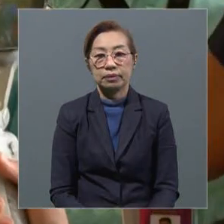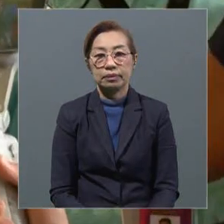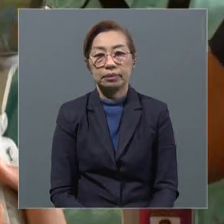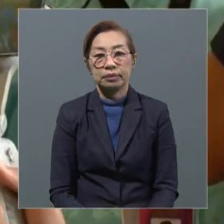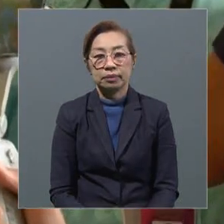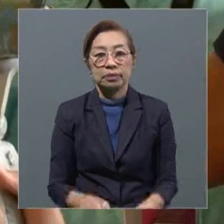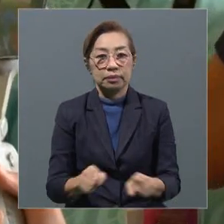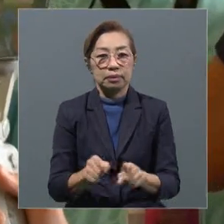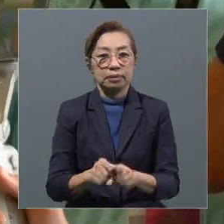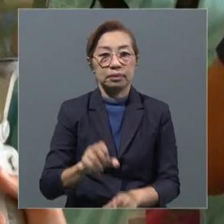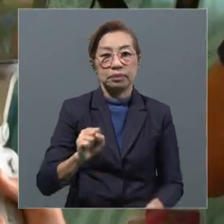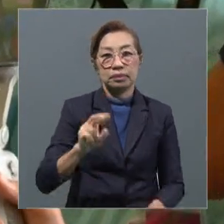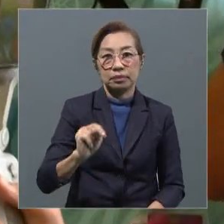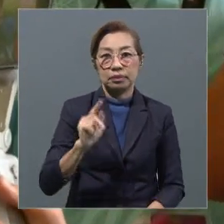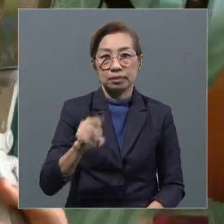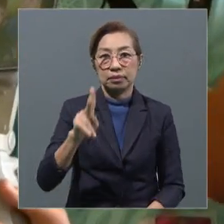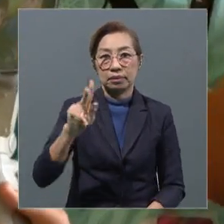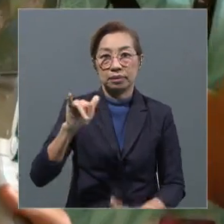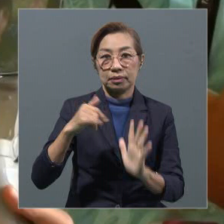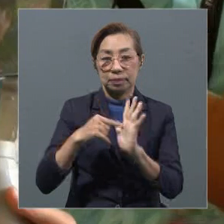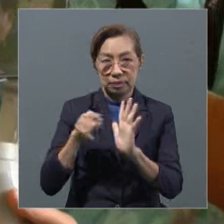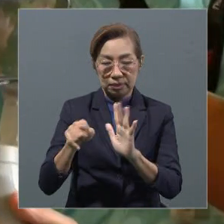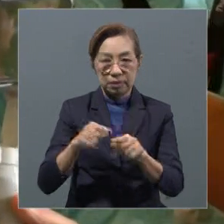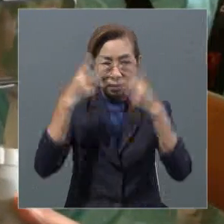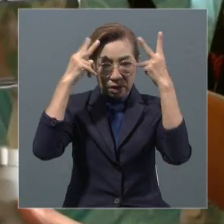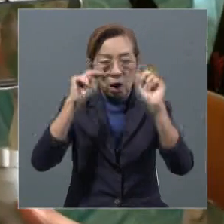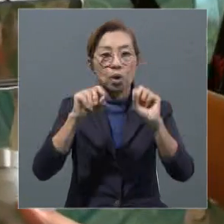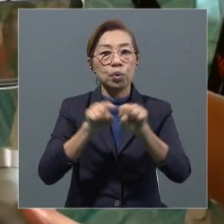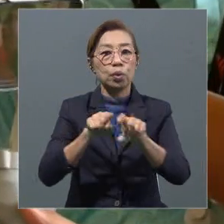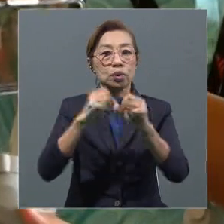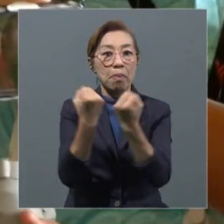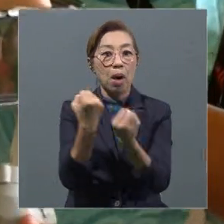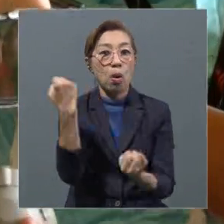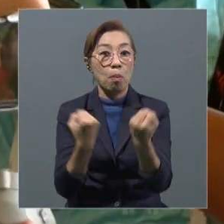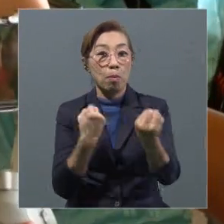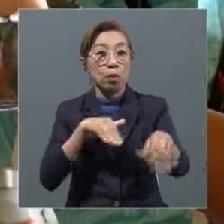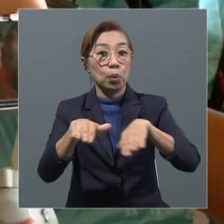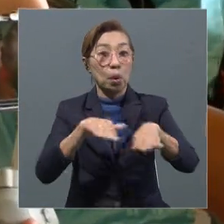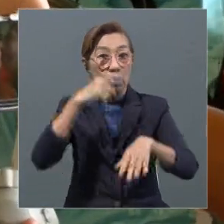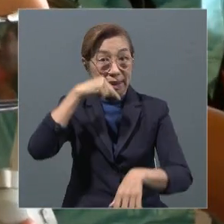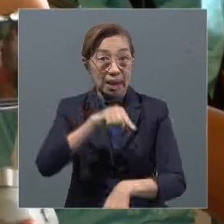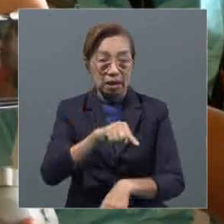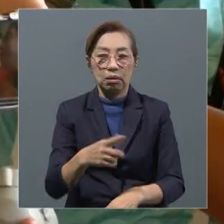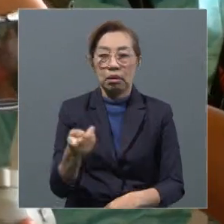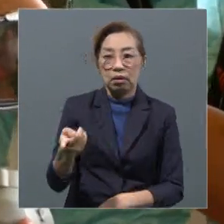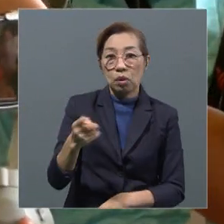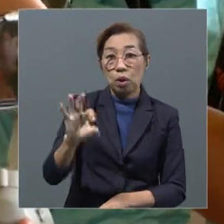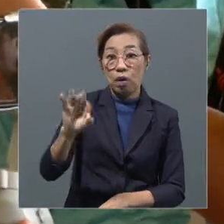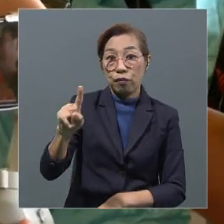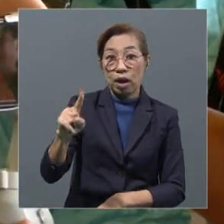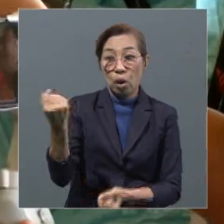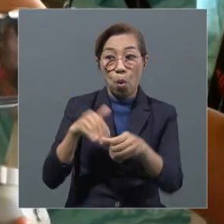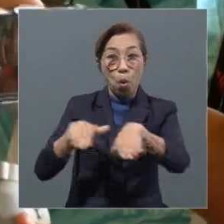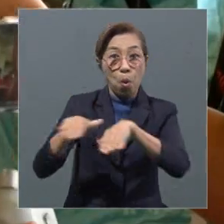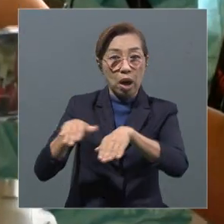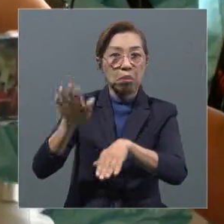เช่นเดียวกับนายสนธยาคุณปลื้มนายกราชยานยนต์สมาคมแห่งประเทศไทยนะครับก็ระบุว่าการจัดแข่งรถ F1 จัดมานานก